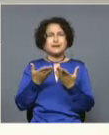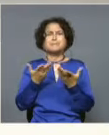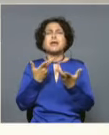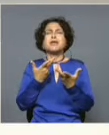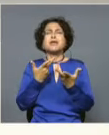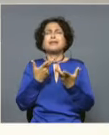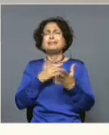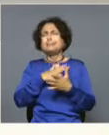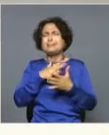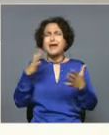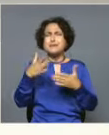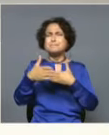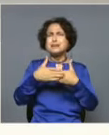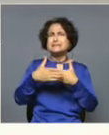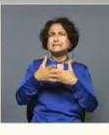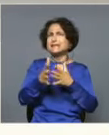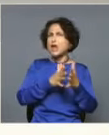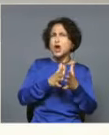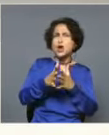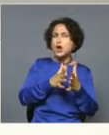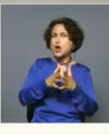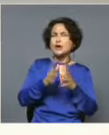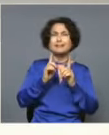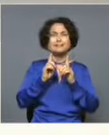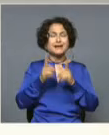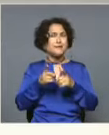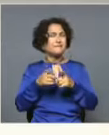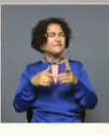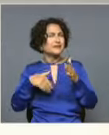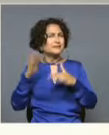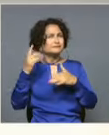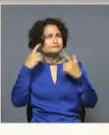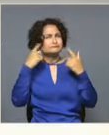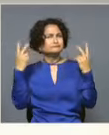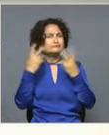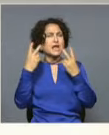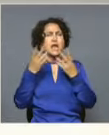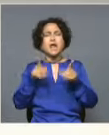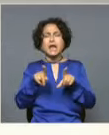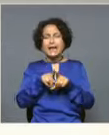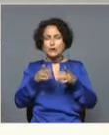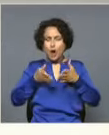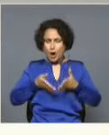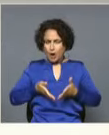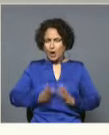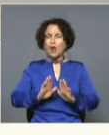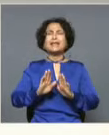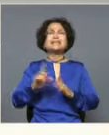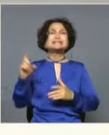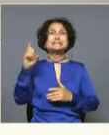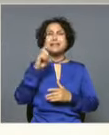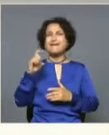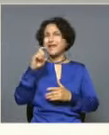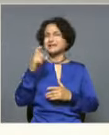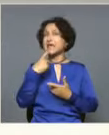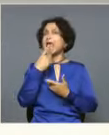хора. И много важно, той е трябвало да знае като роден един славянски език.